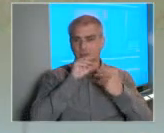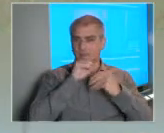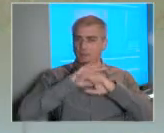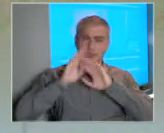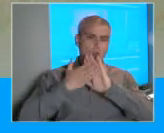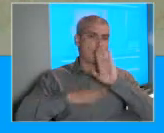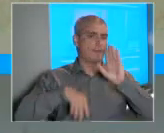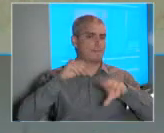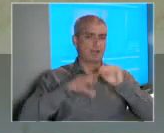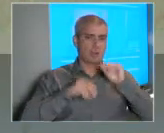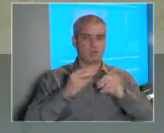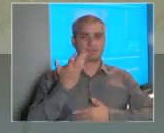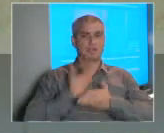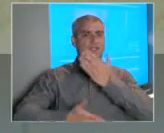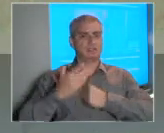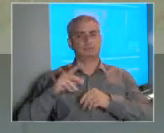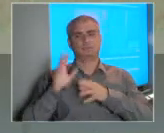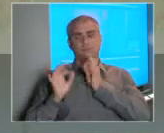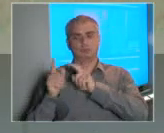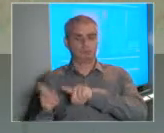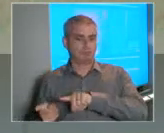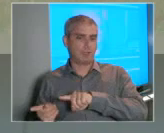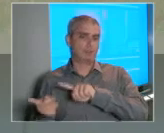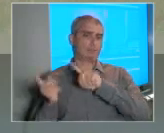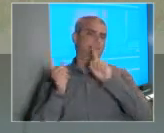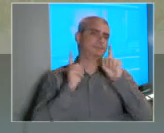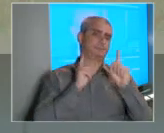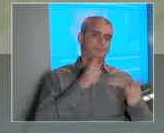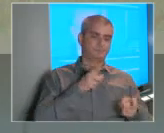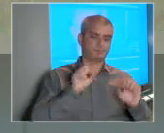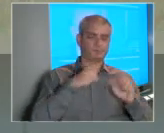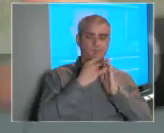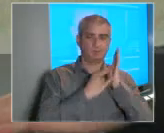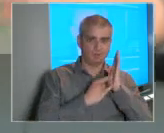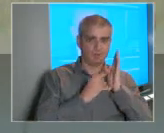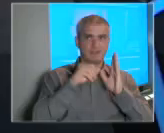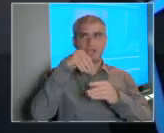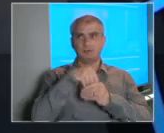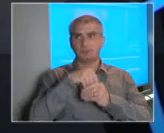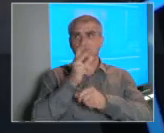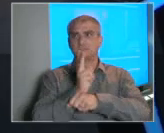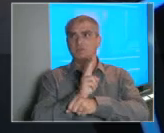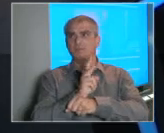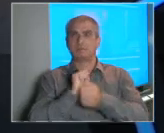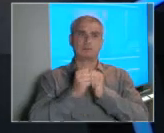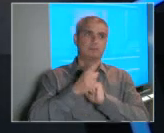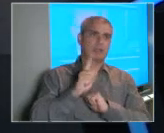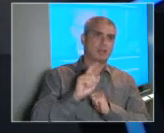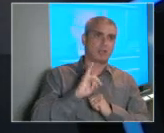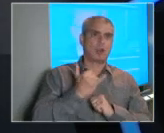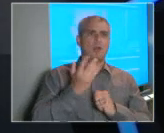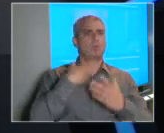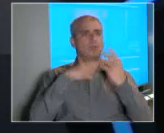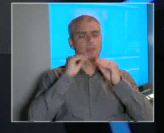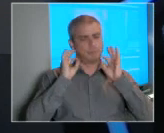כל מערכת הבחירות הזאת על היחסים שבין מערכת המשפט לשלטון החוק, להצבעות, לזיופים, ללא זיופים, בואו